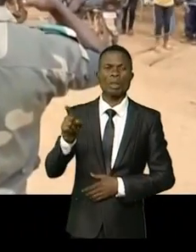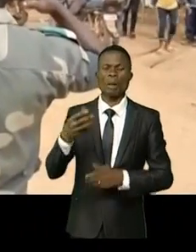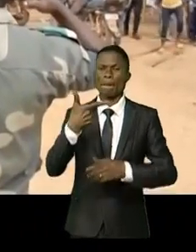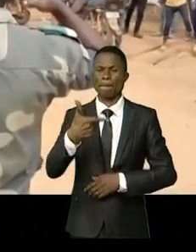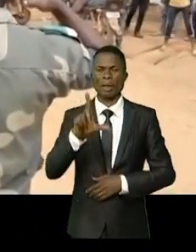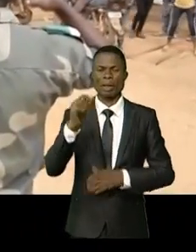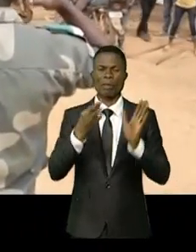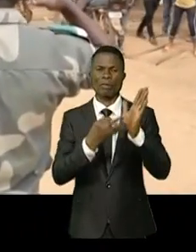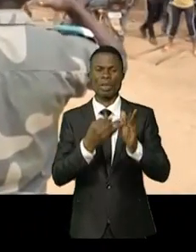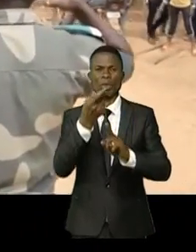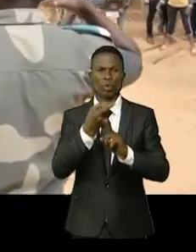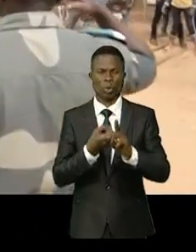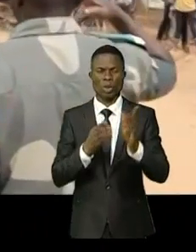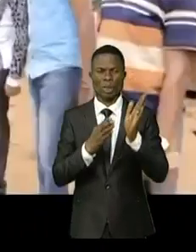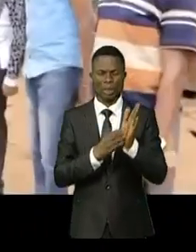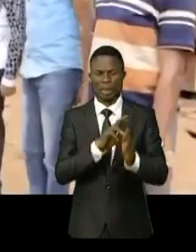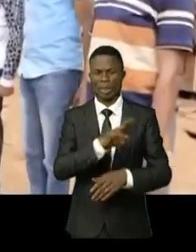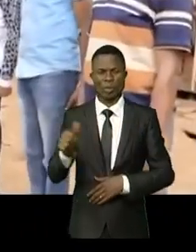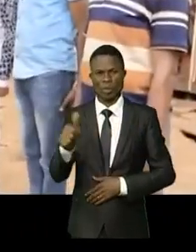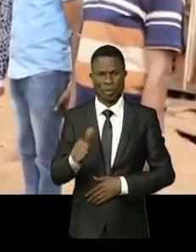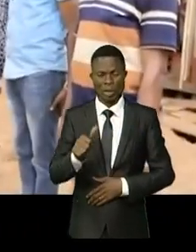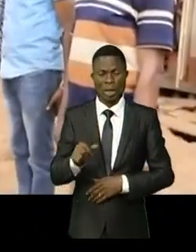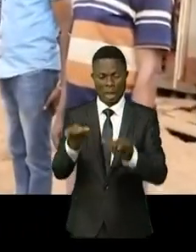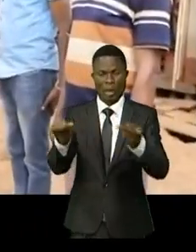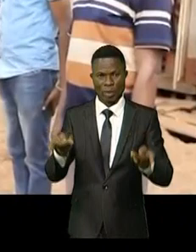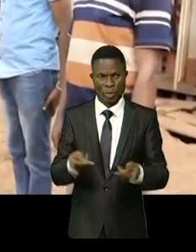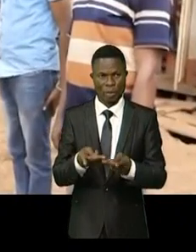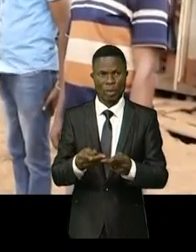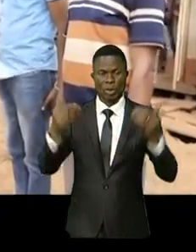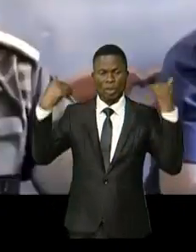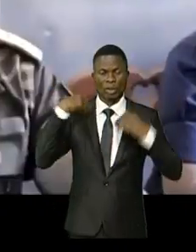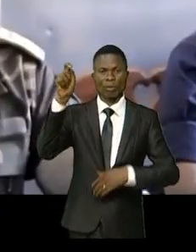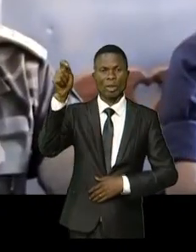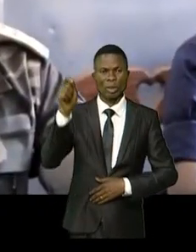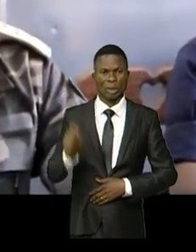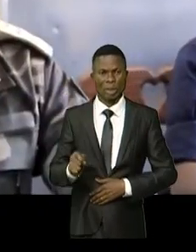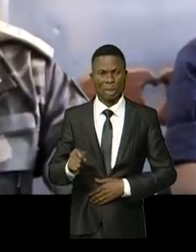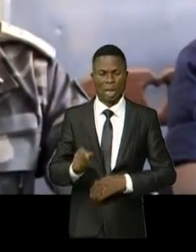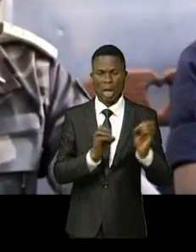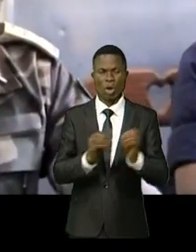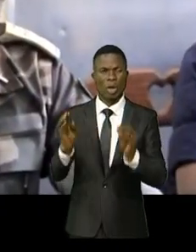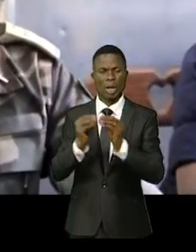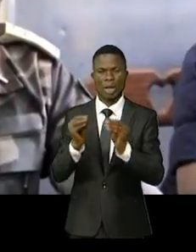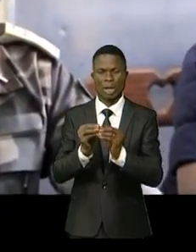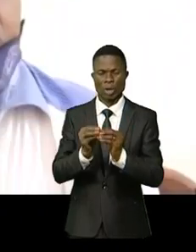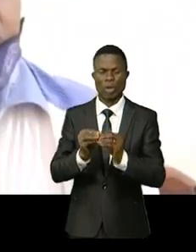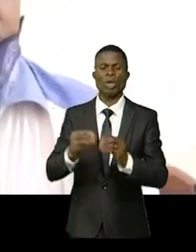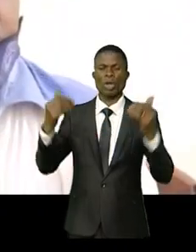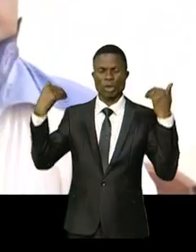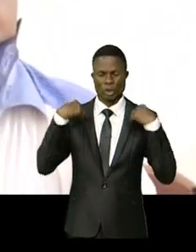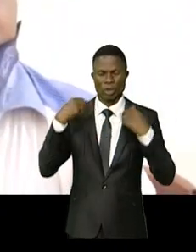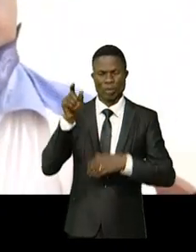mardi 28 septembre 2021. Sur place, cette autorité militaire a présidé les réunions des comités locaux